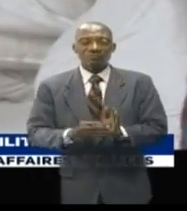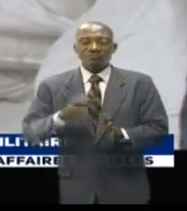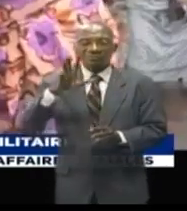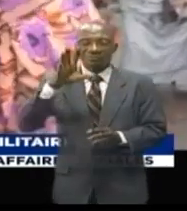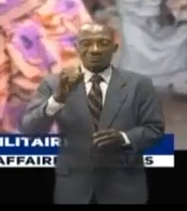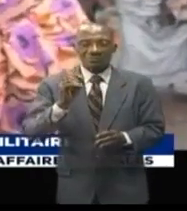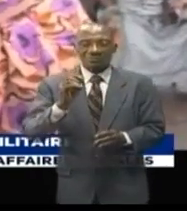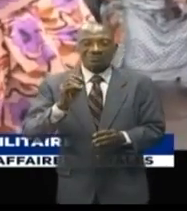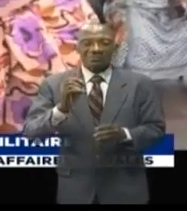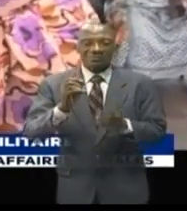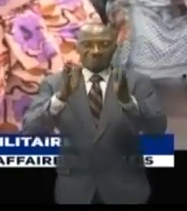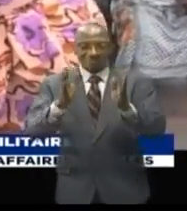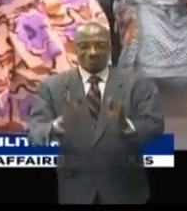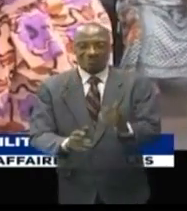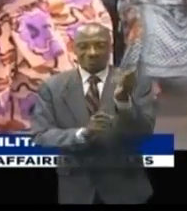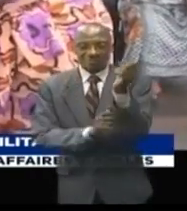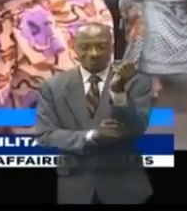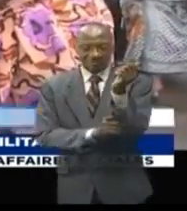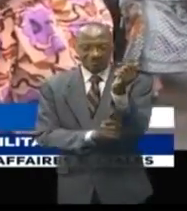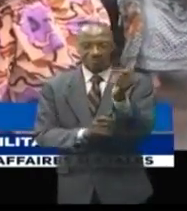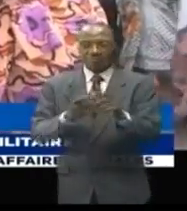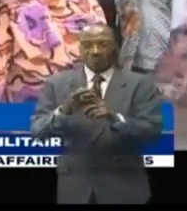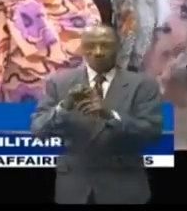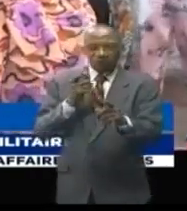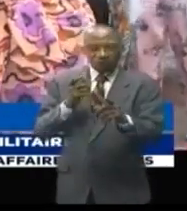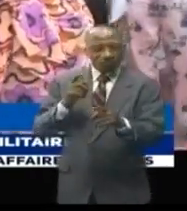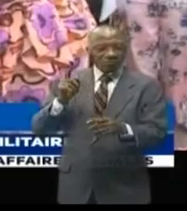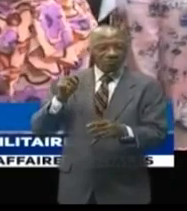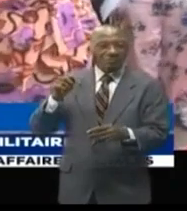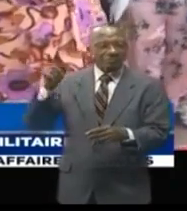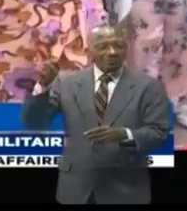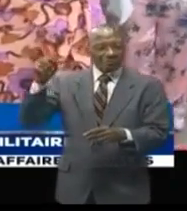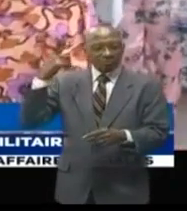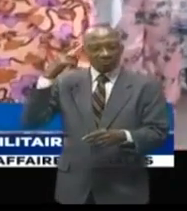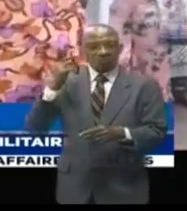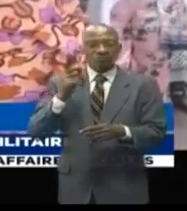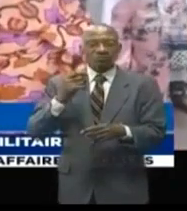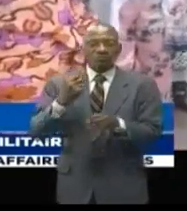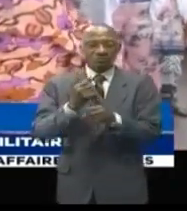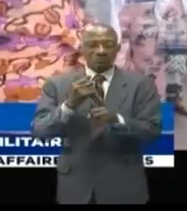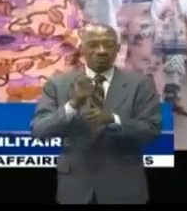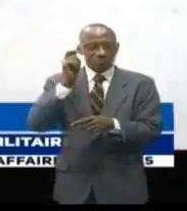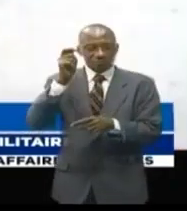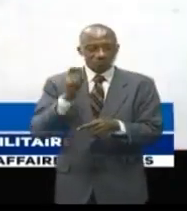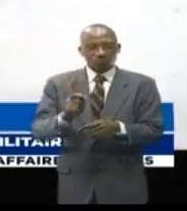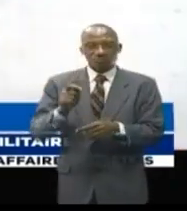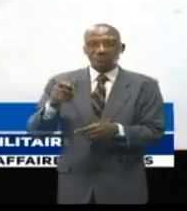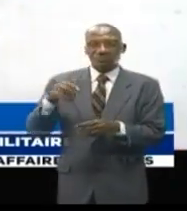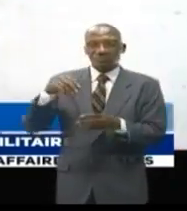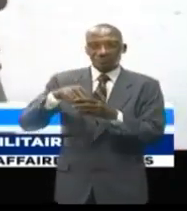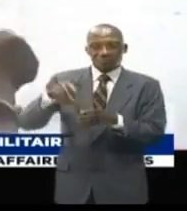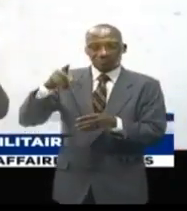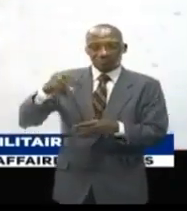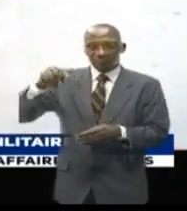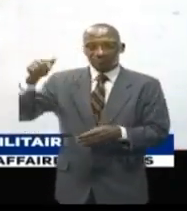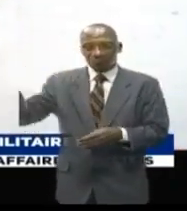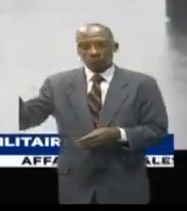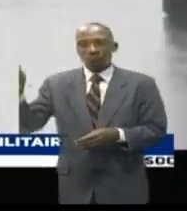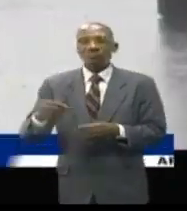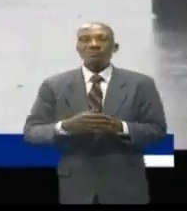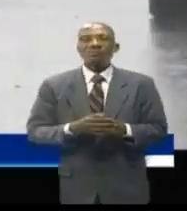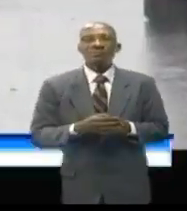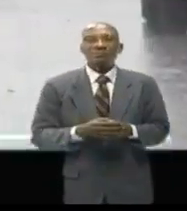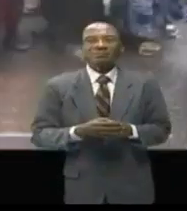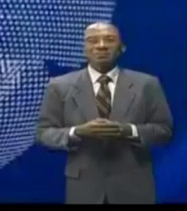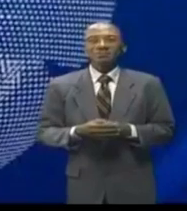de la ferme militaire de ma Banna ce qui concrétise la vraie vision du chef de l'État fruit de l'industrie militaire